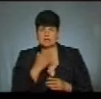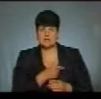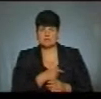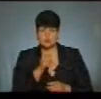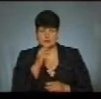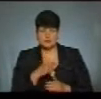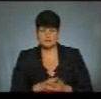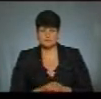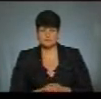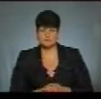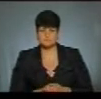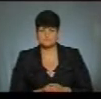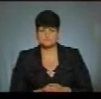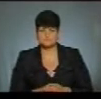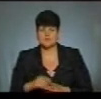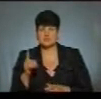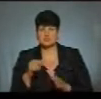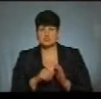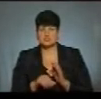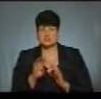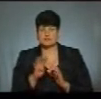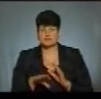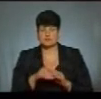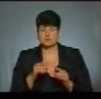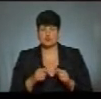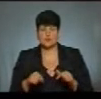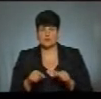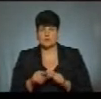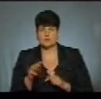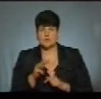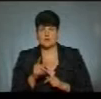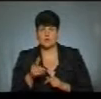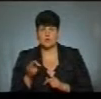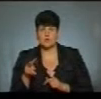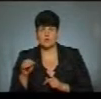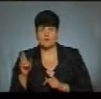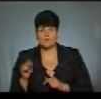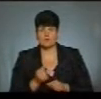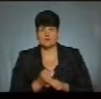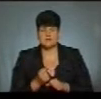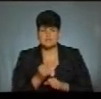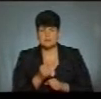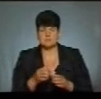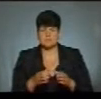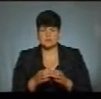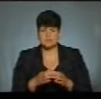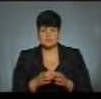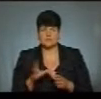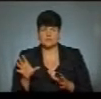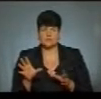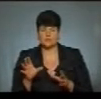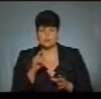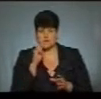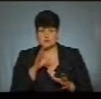України. На 164-му виборчому окрузі Михайло Головко. Його висунула політична партія «Всеукраїнське